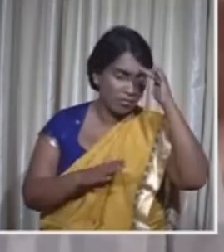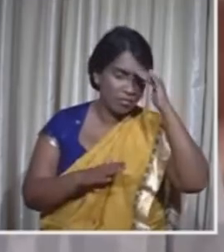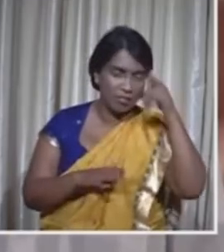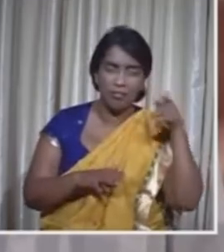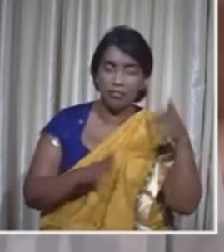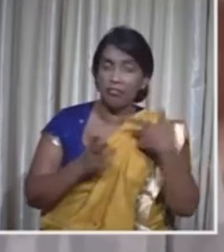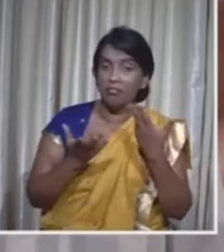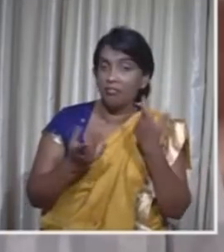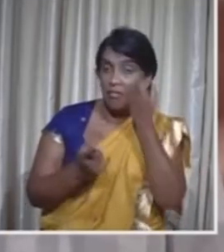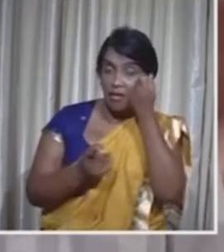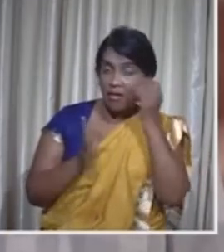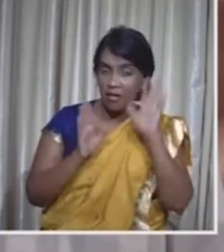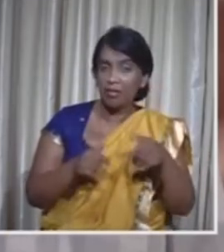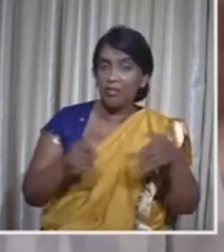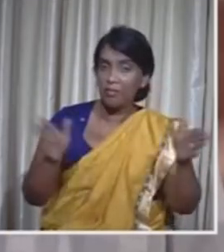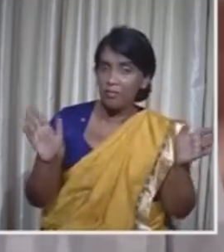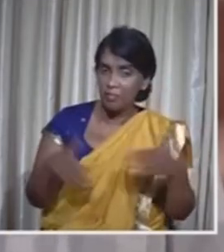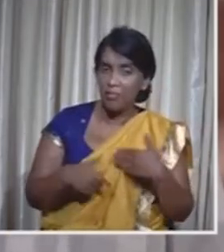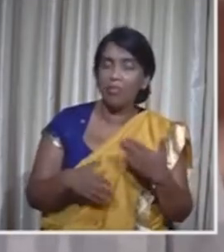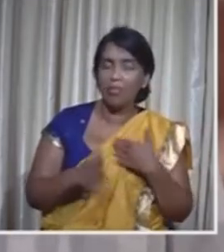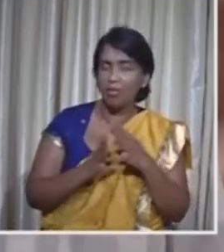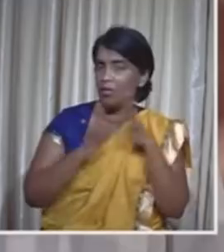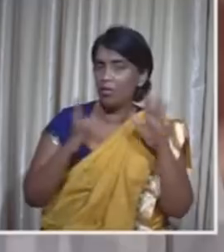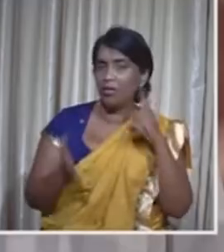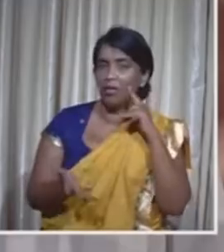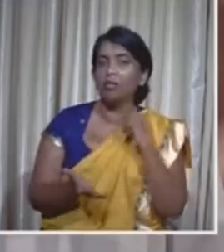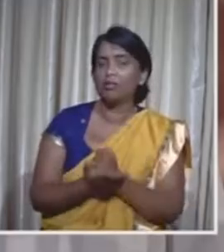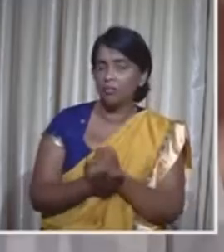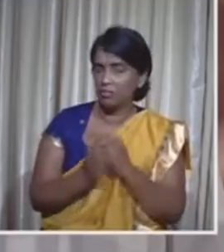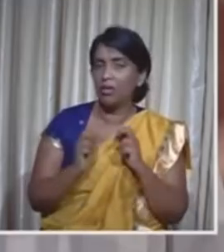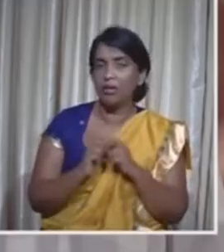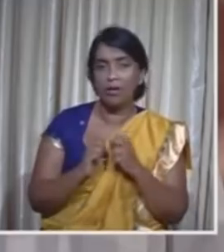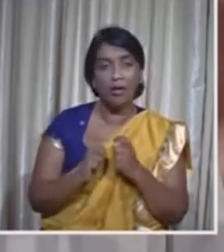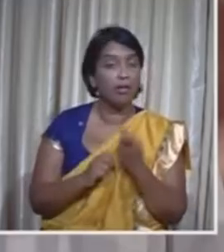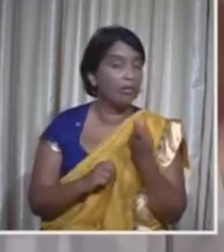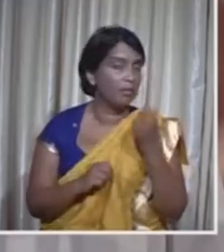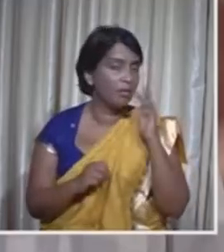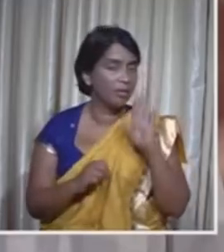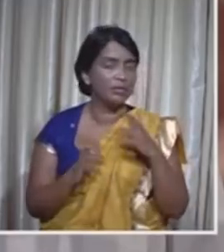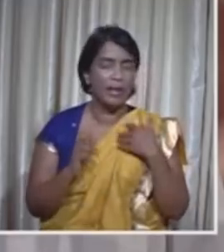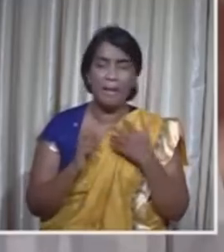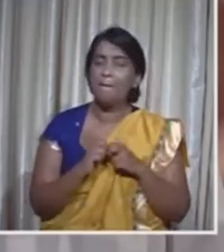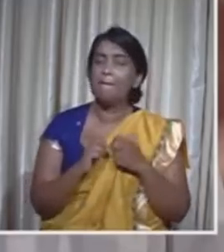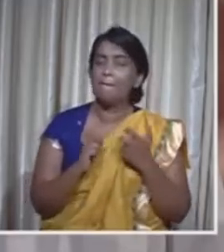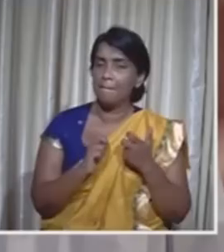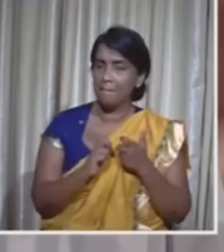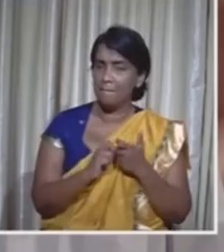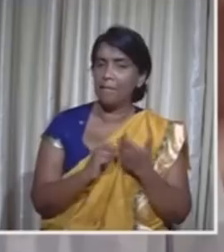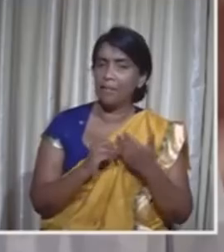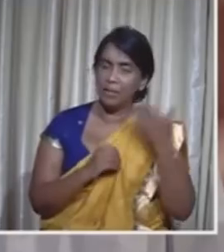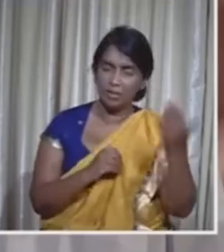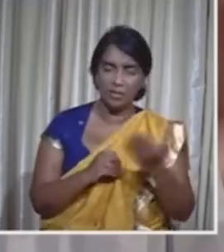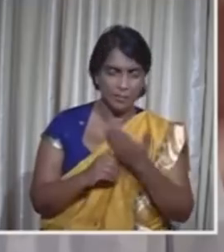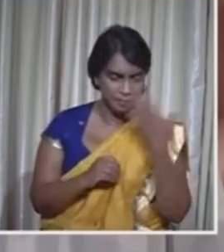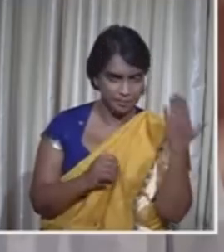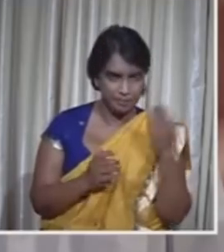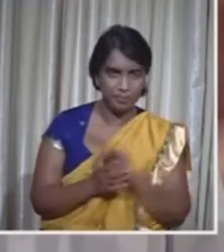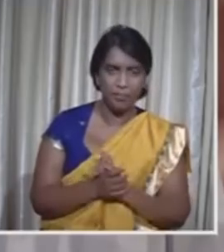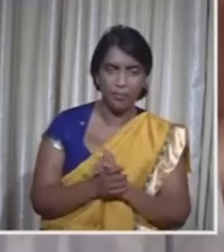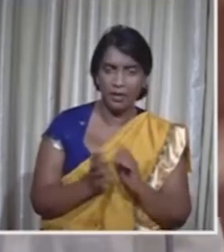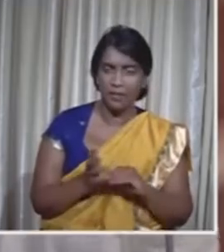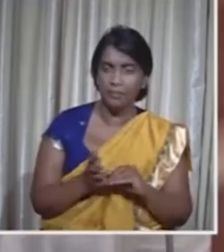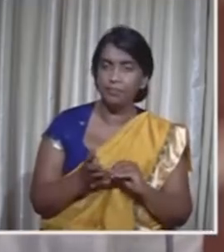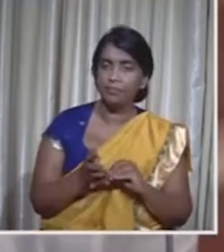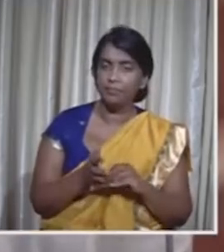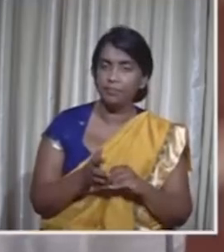மோசமான ஒரு அதல பாதாளத்துக்குள்ளும் இலங்கை போகப் போகிறது. ஆகவே அதிகாரங்களை பகிர்ந்து ஒரு சமஷ்டி அடிப்படையிலே இந்த மண்ணிலே உலகத்திலே இல்லாத ஒன்றை